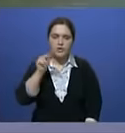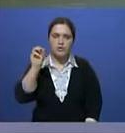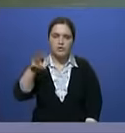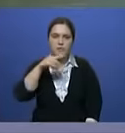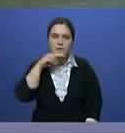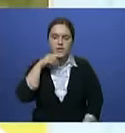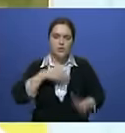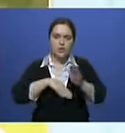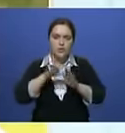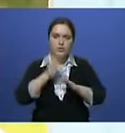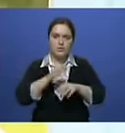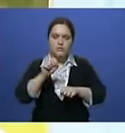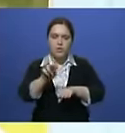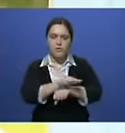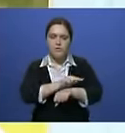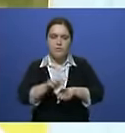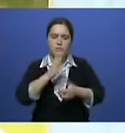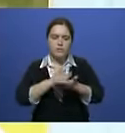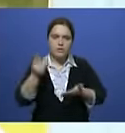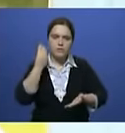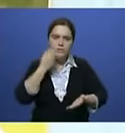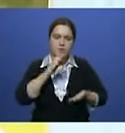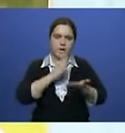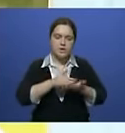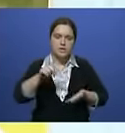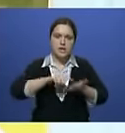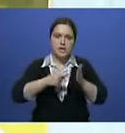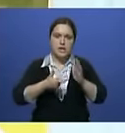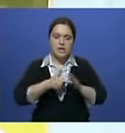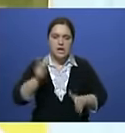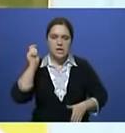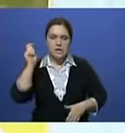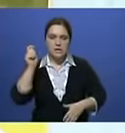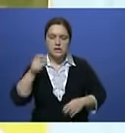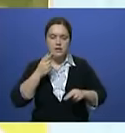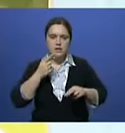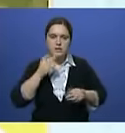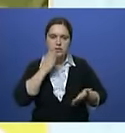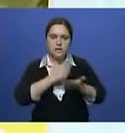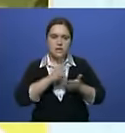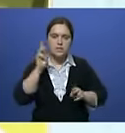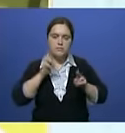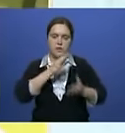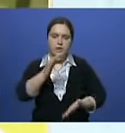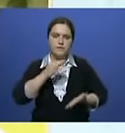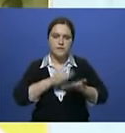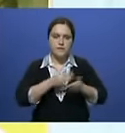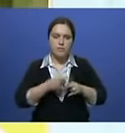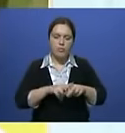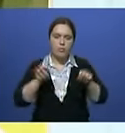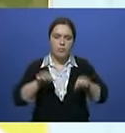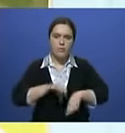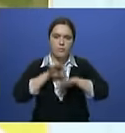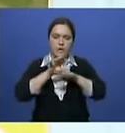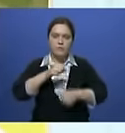все для воспитания чемпионов самого высокого уровня этот теннисный корт по своим требованиям отвечает возможность проведения